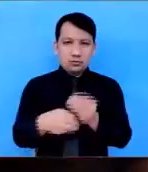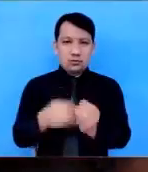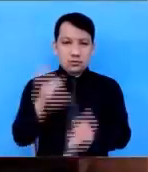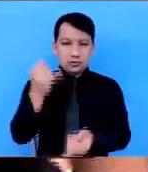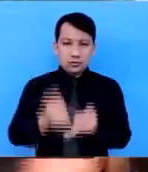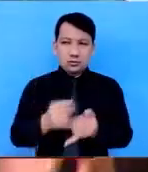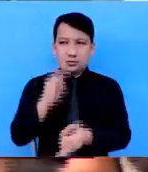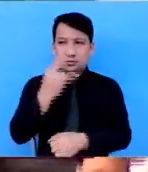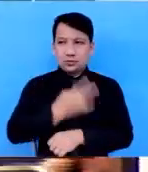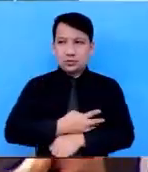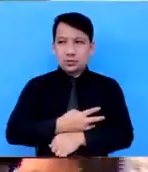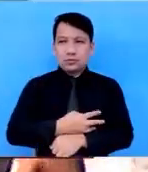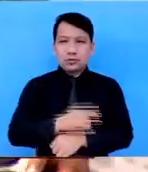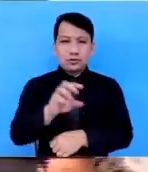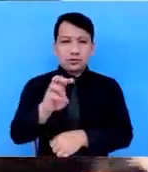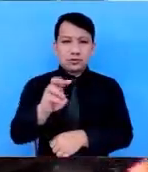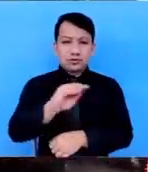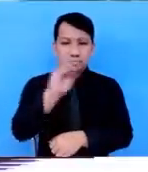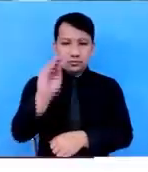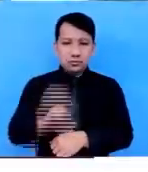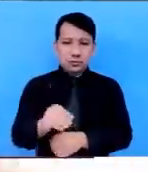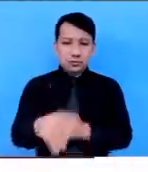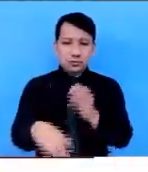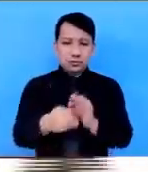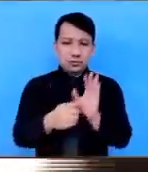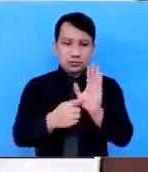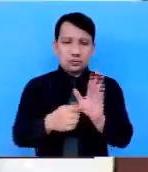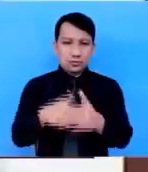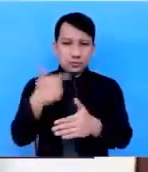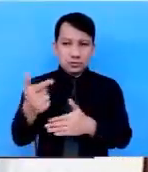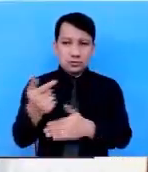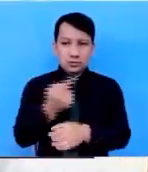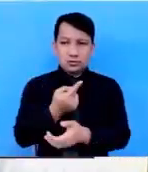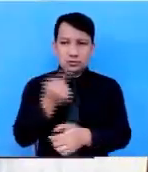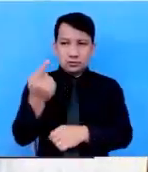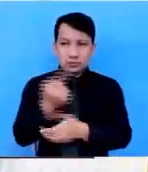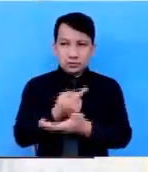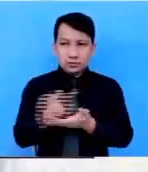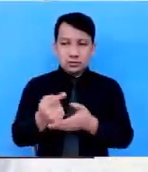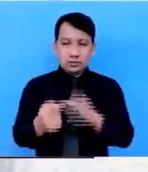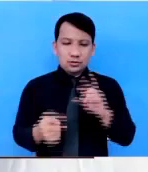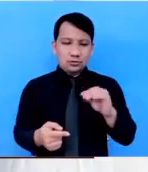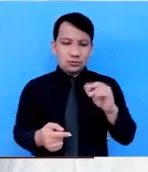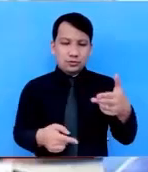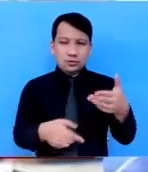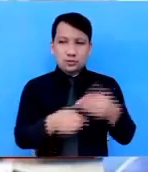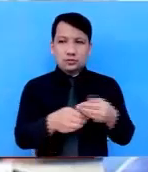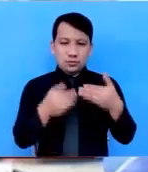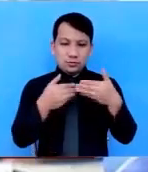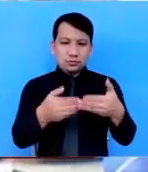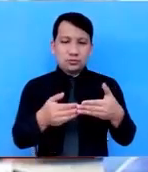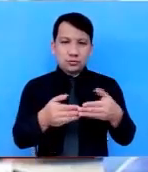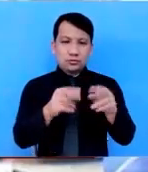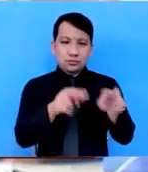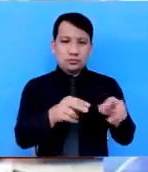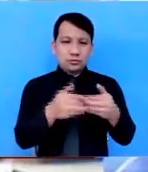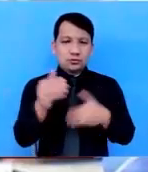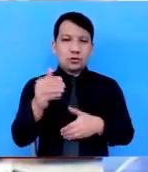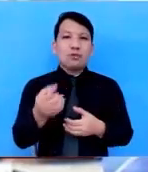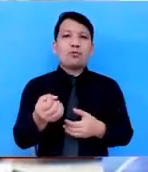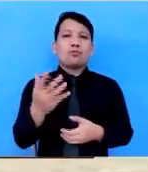araw. 16% mas mataas daw yan sa nakalipas na linggo. Sabi ng DOH, kung magpapatuloy ang ganitong trend, aabot